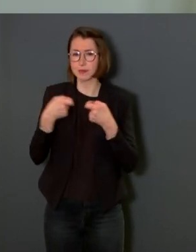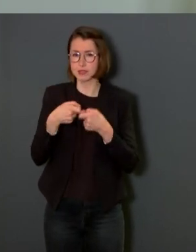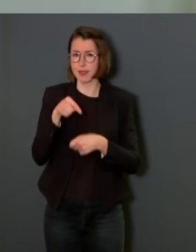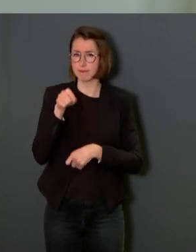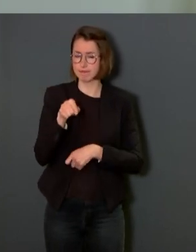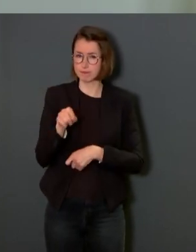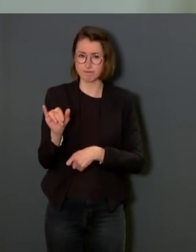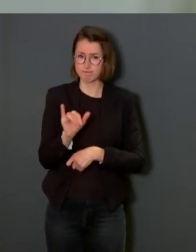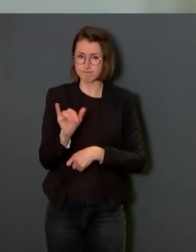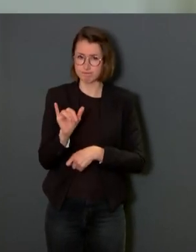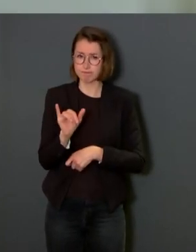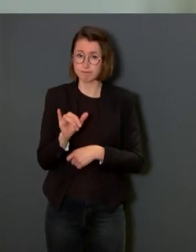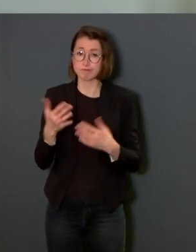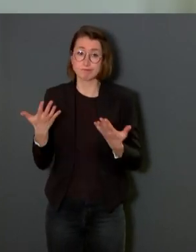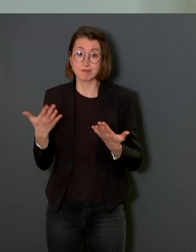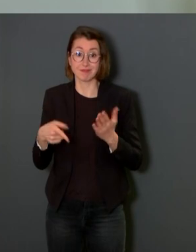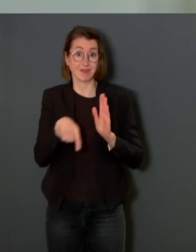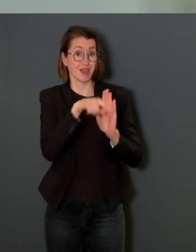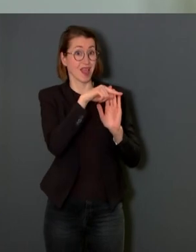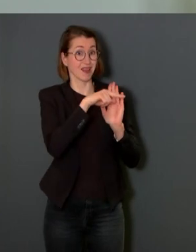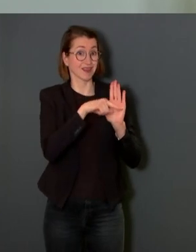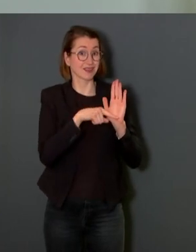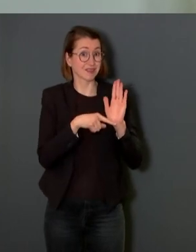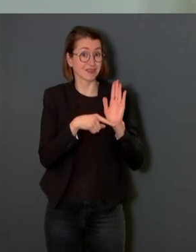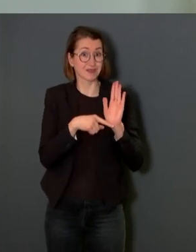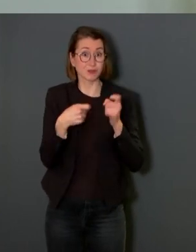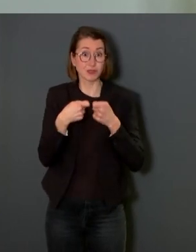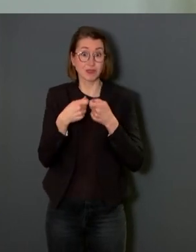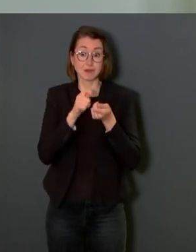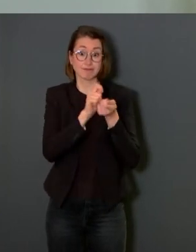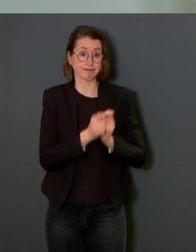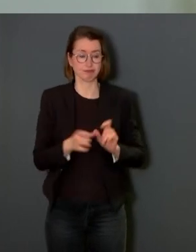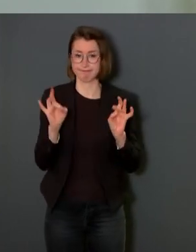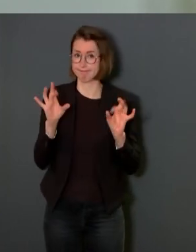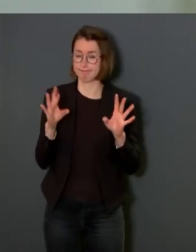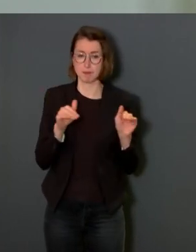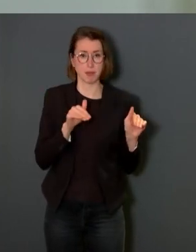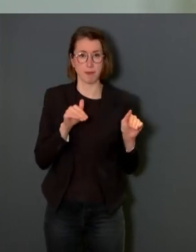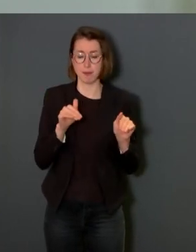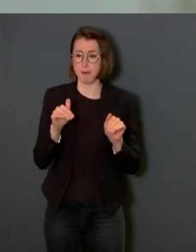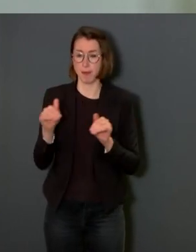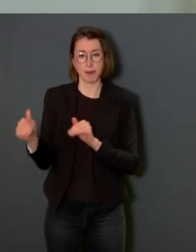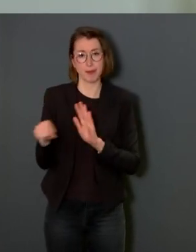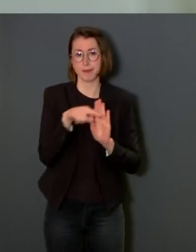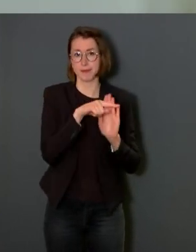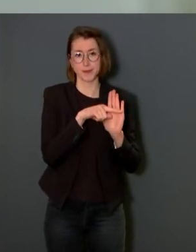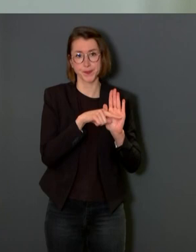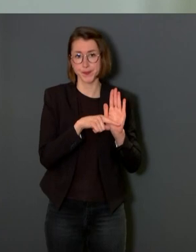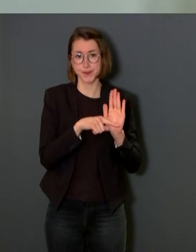par rapport aux règles, nous ne changerons aucune d'entre elles, et donc y compris par rapport au